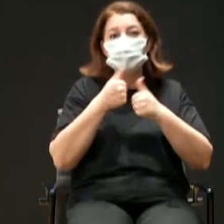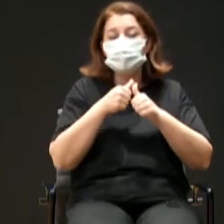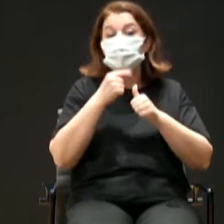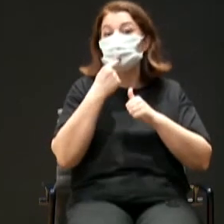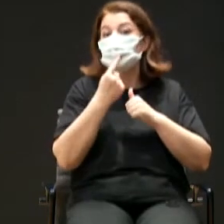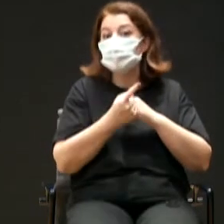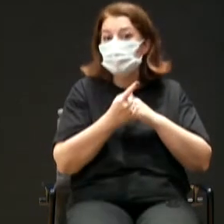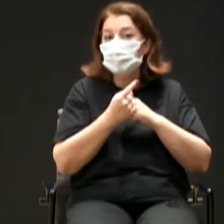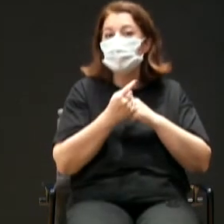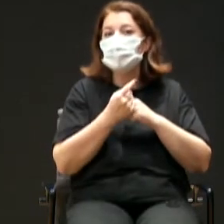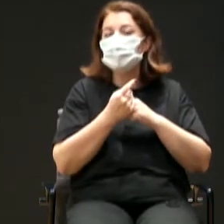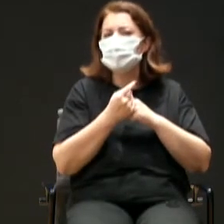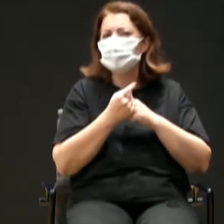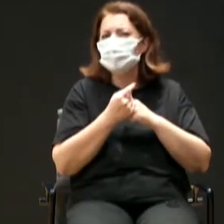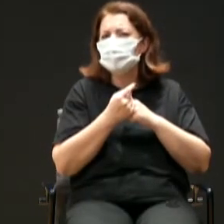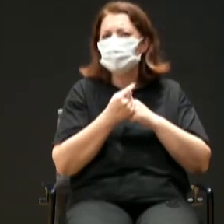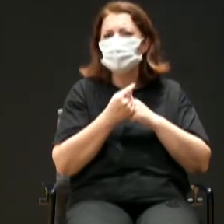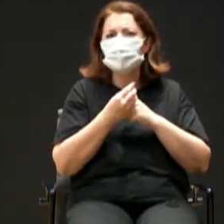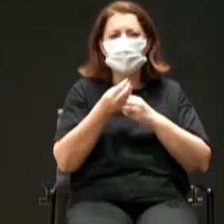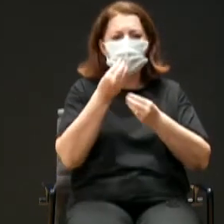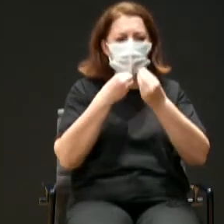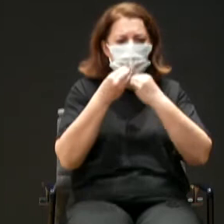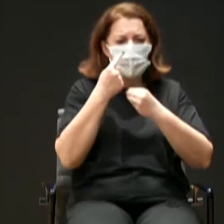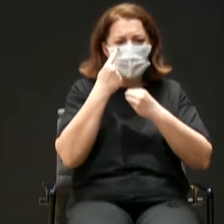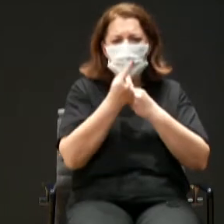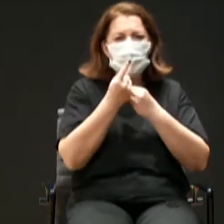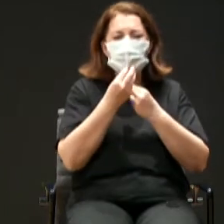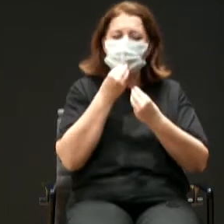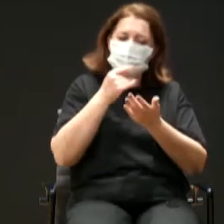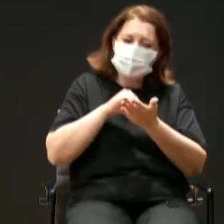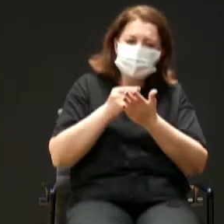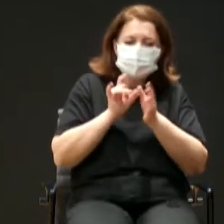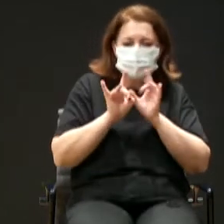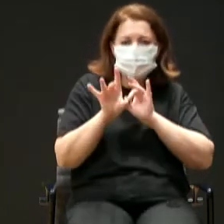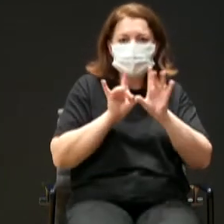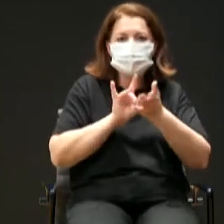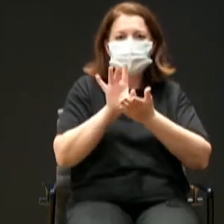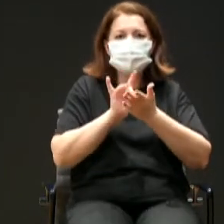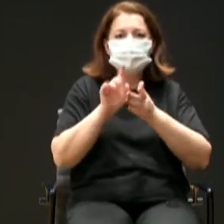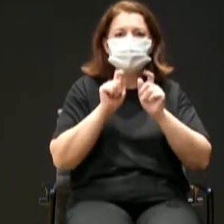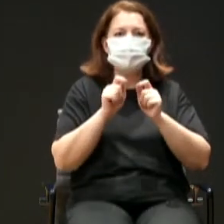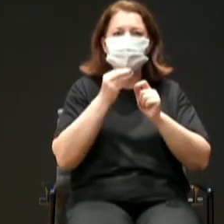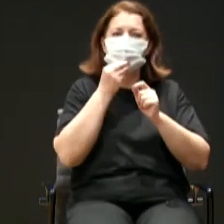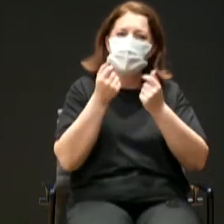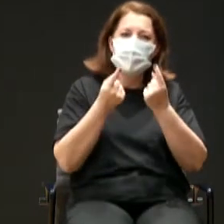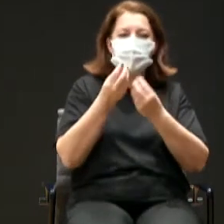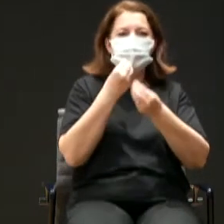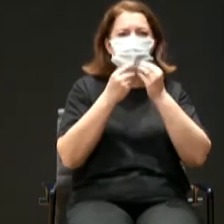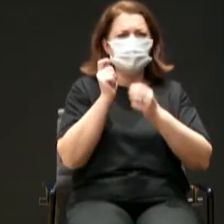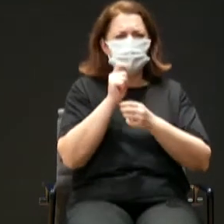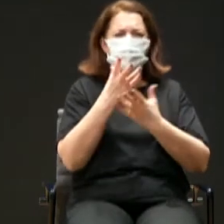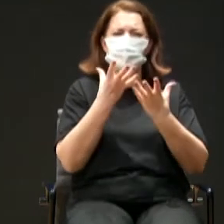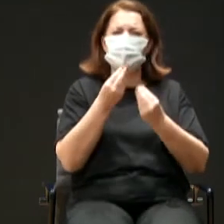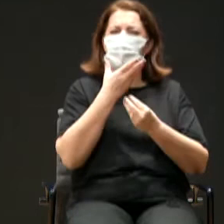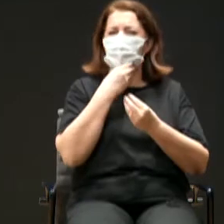ki yediğiniz yemeklerde porsiyonları küçülttün. Ya çok ayıp ya. Ve bunlar